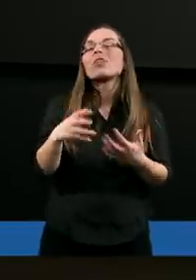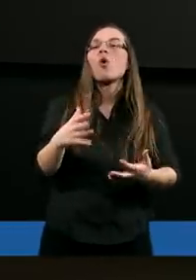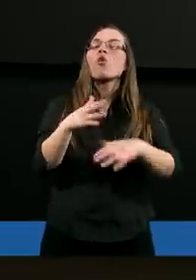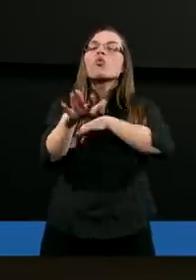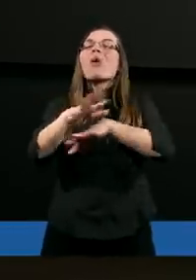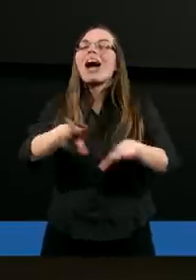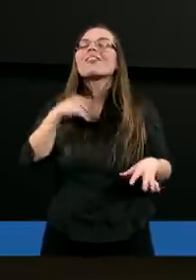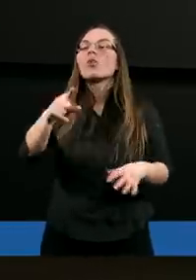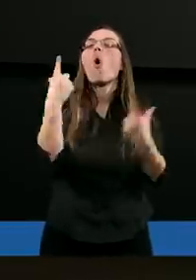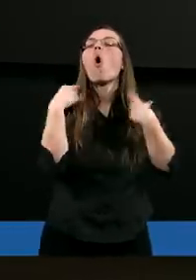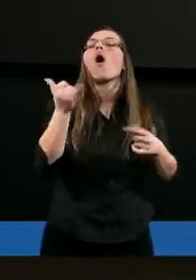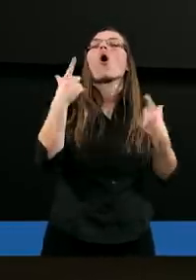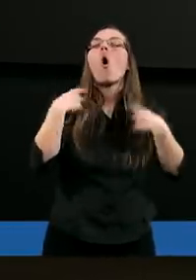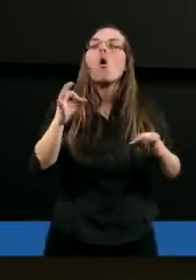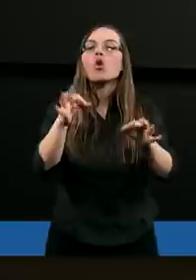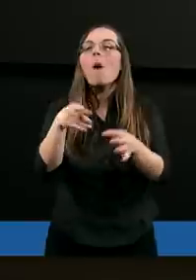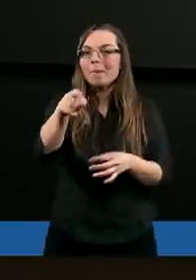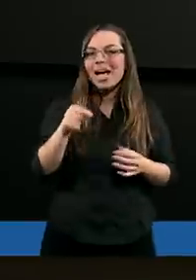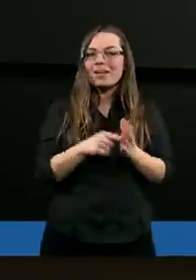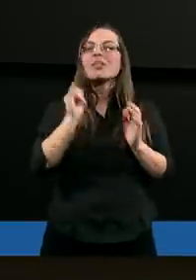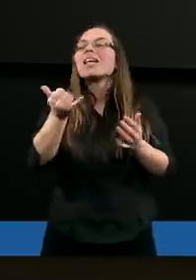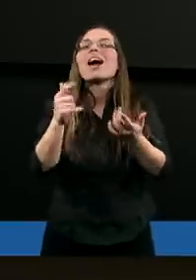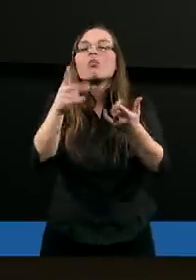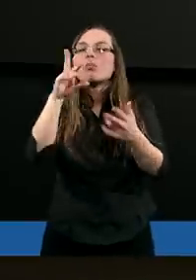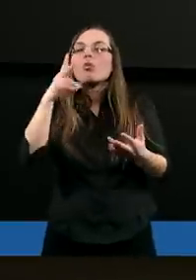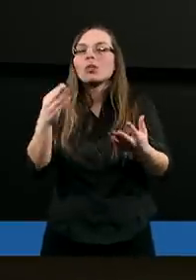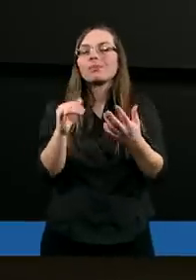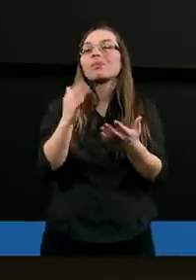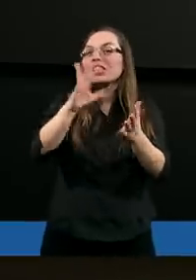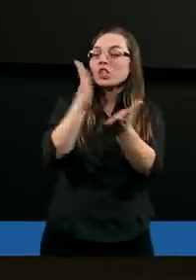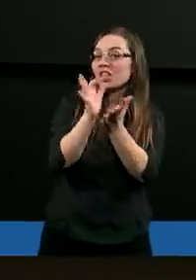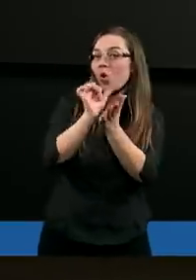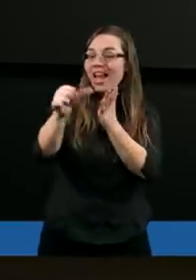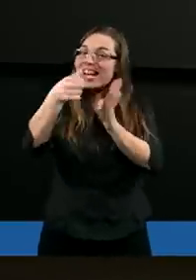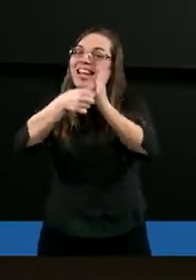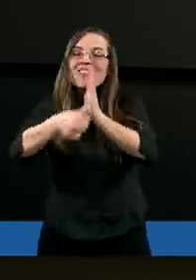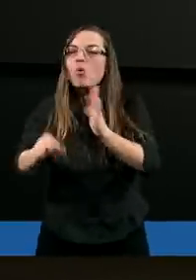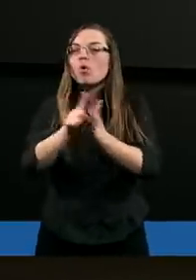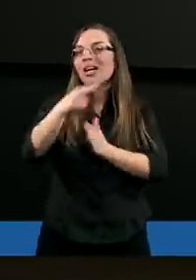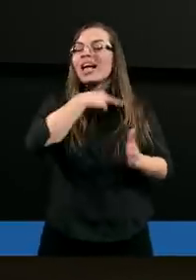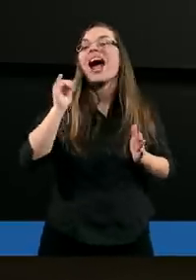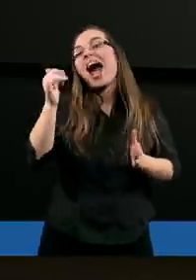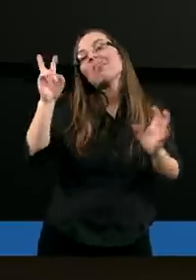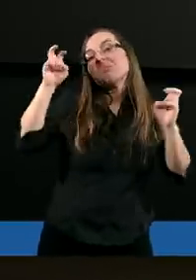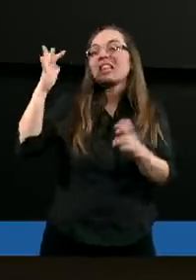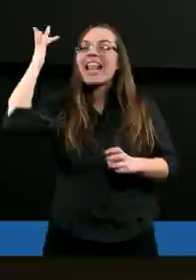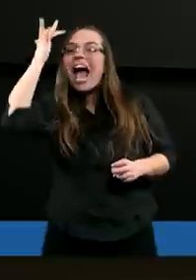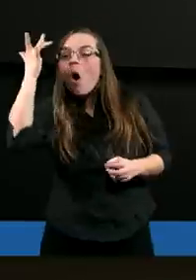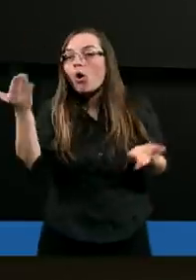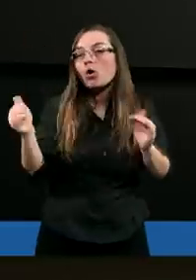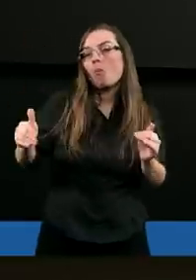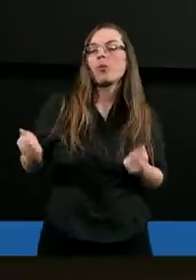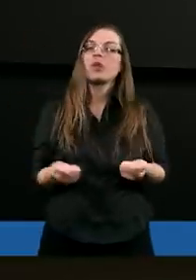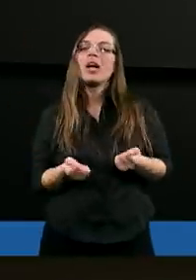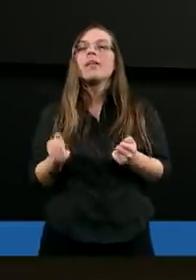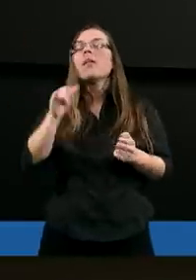osobę? Czy doświadczamy go na co dzień? Czy tylko i wyłącznie dla nas jest w pewnym sensie teorią, którą